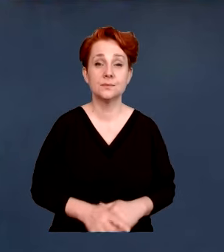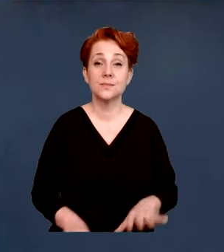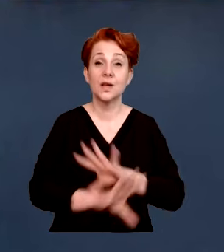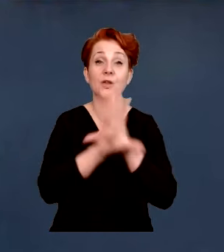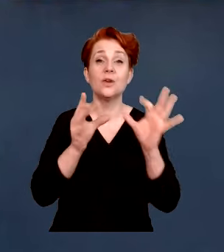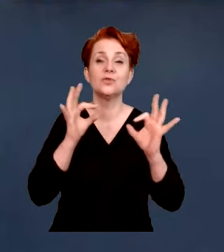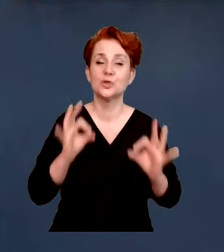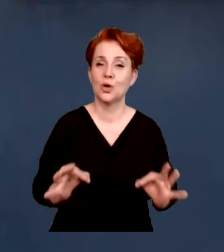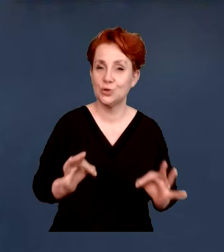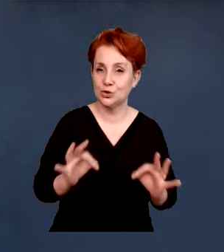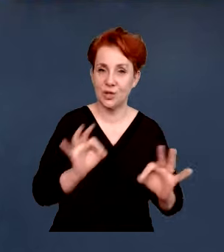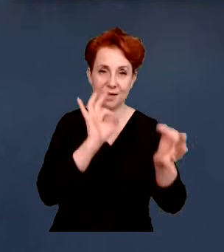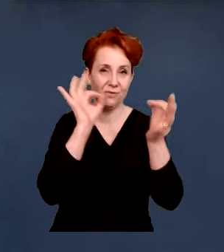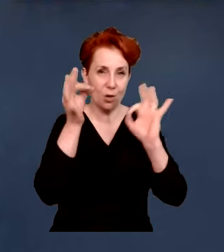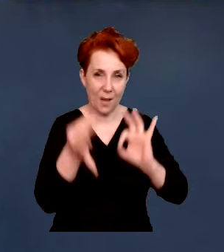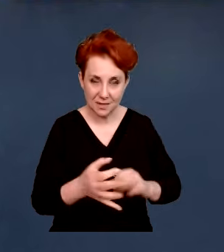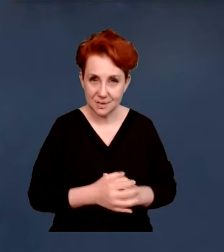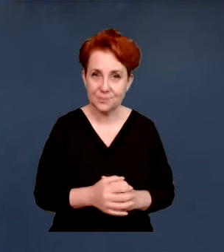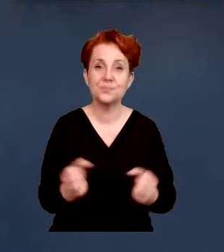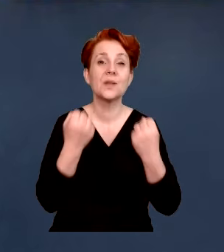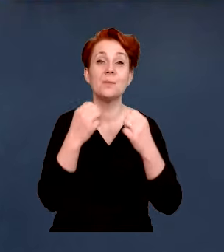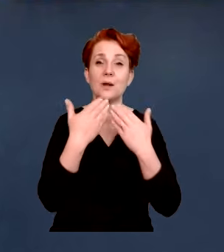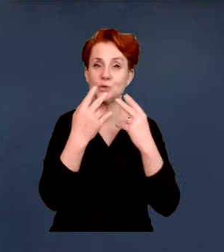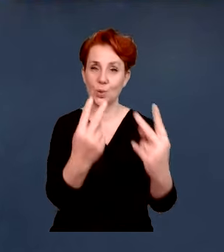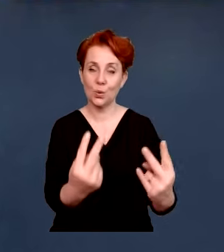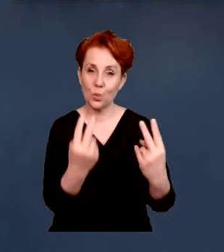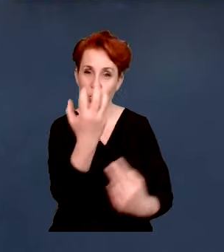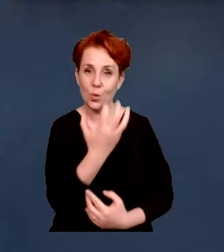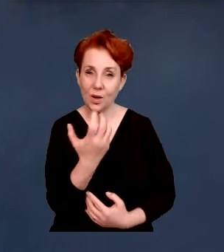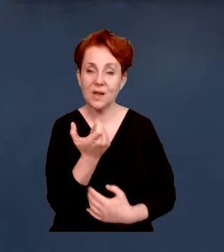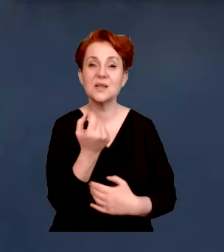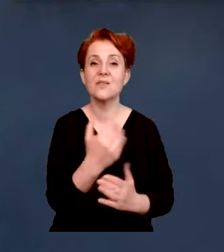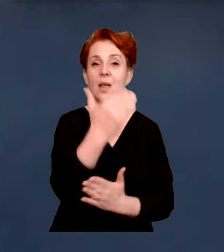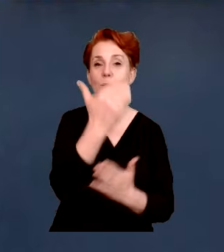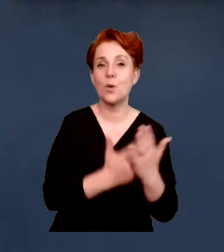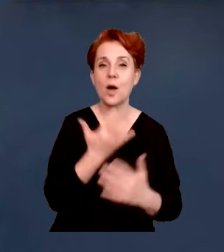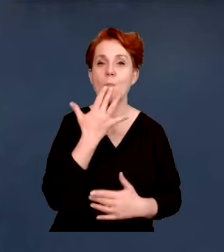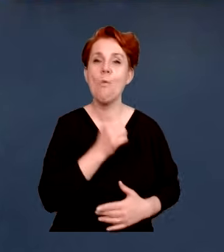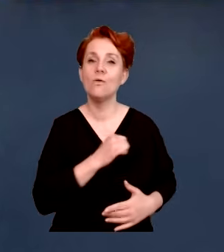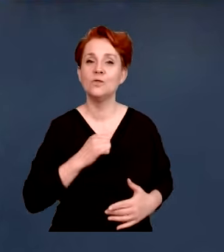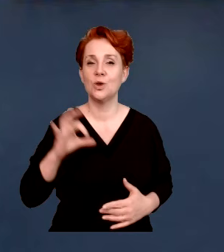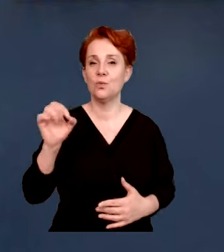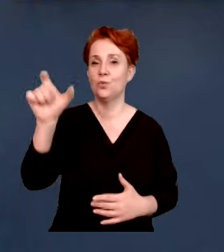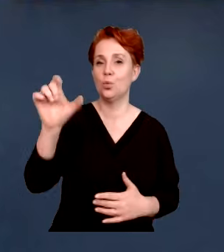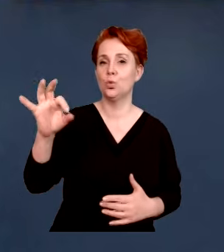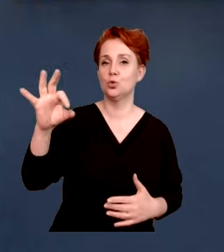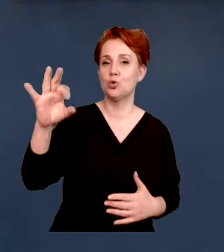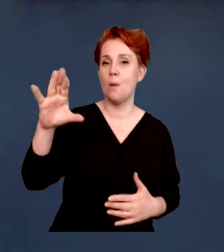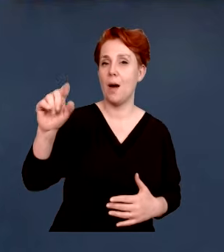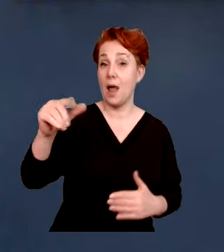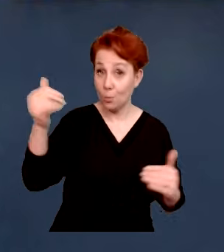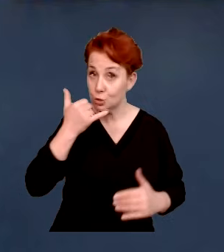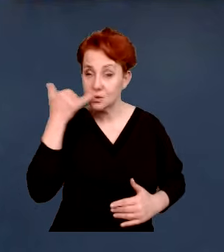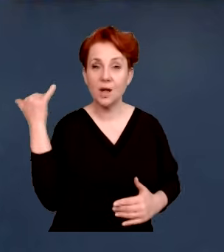wszystko w naszym serwisie informacyjnym. Dziękuję za uwagę, a za chwilę program Mówi się Jacka Sobali. Można